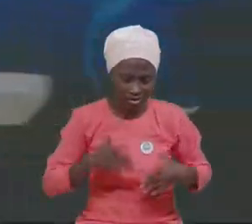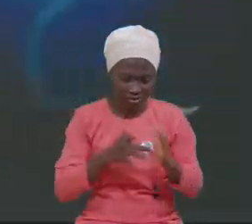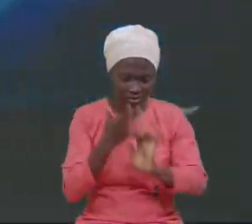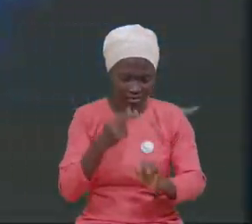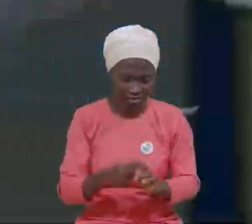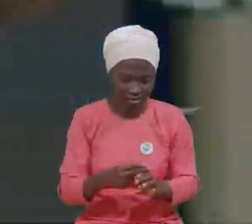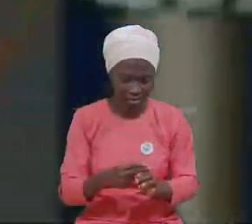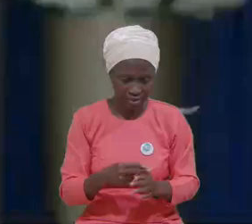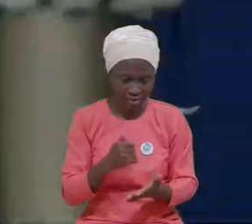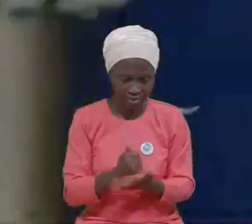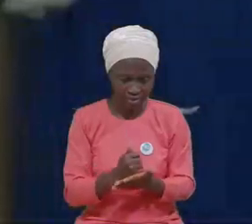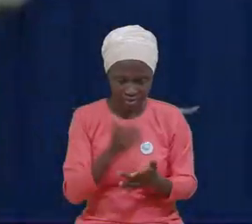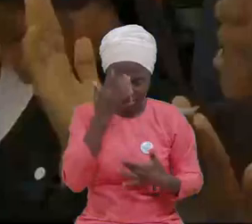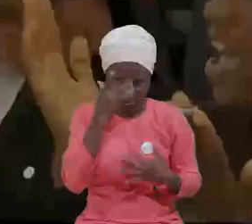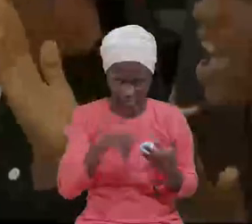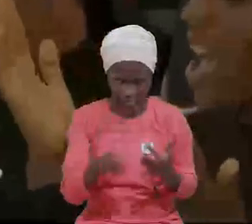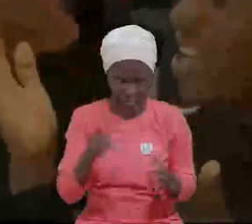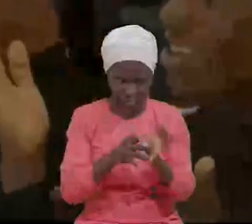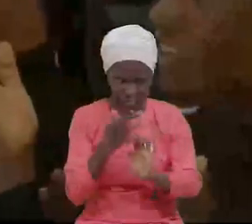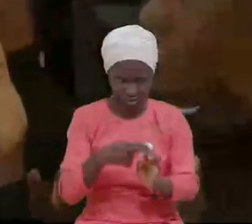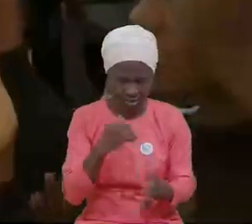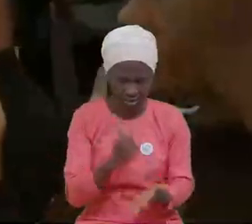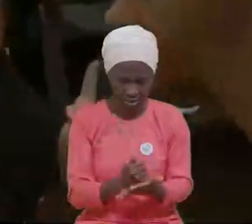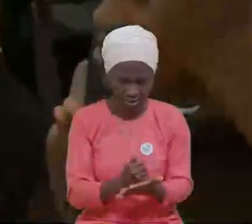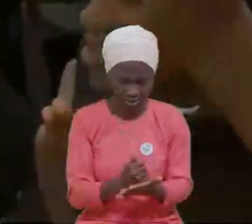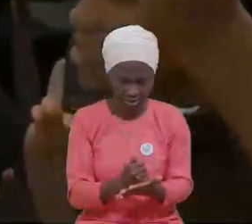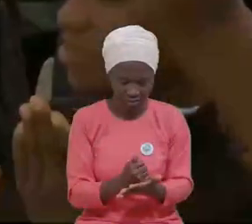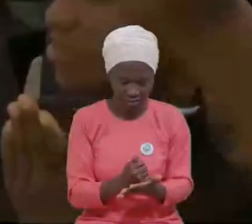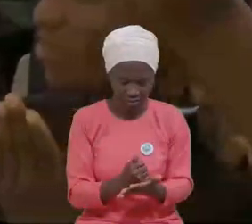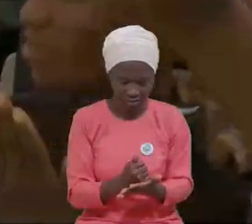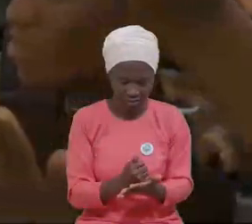vie. Maladie disparaît.